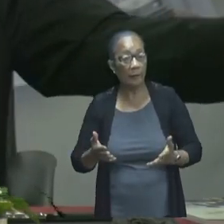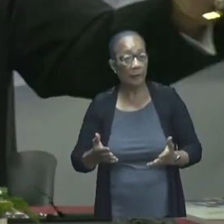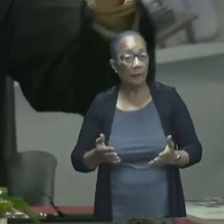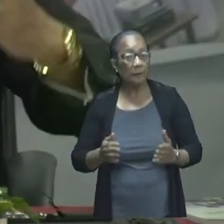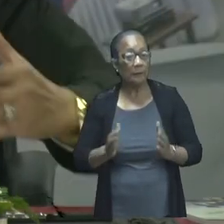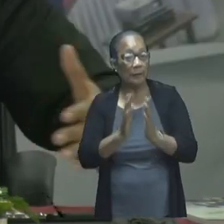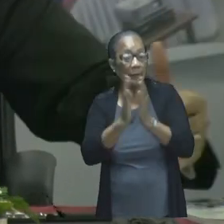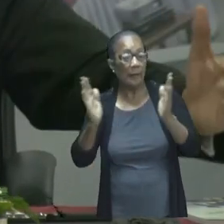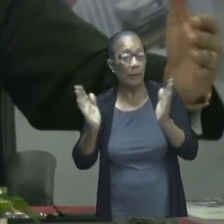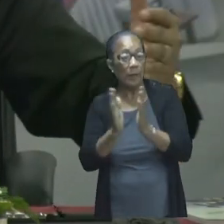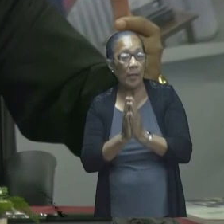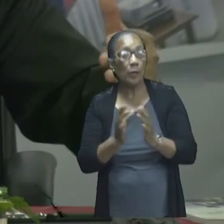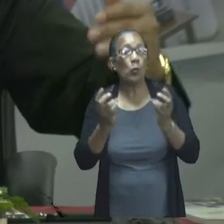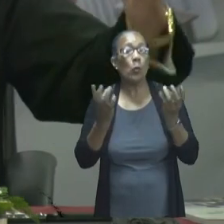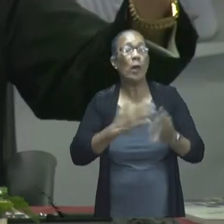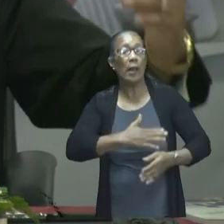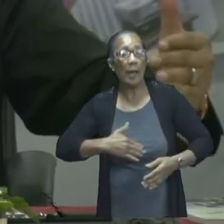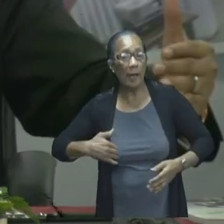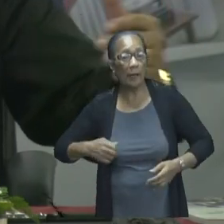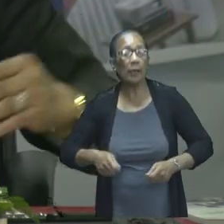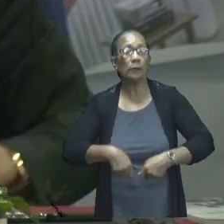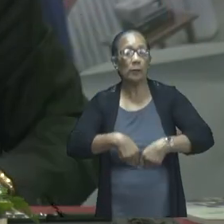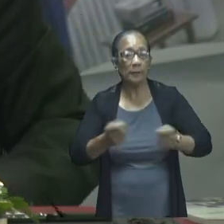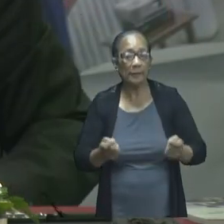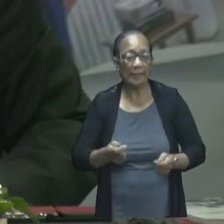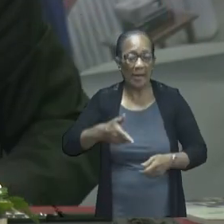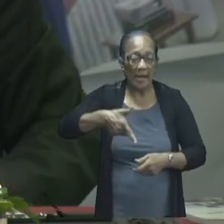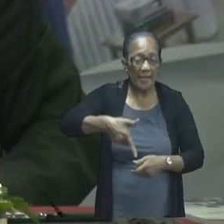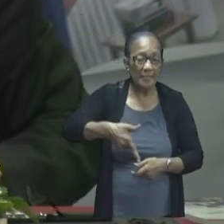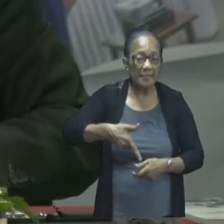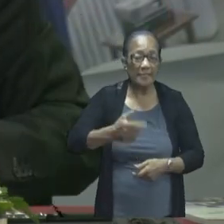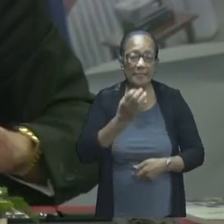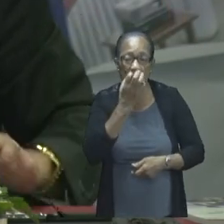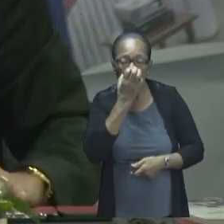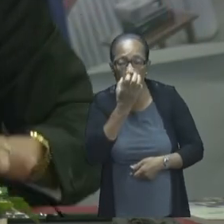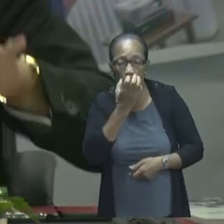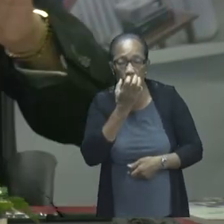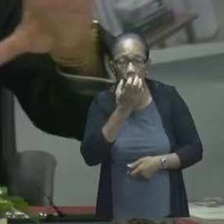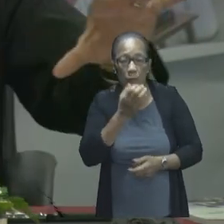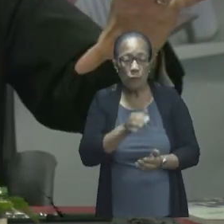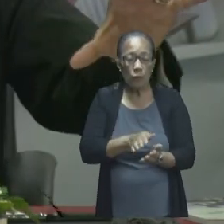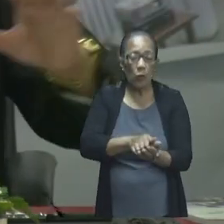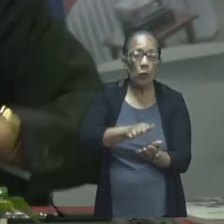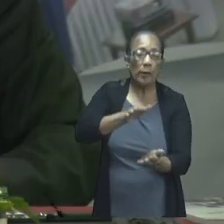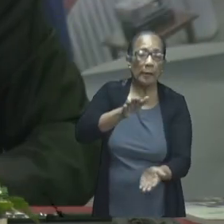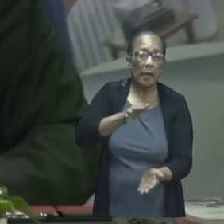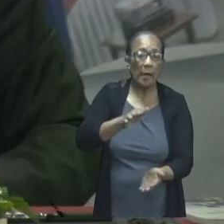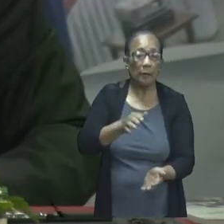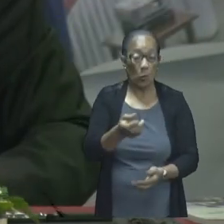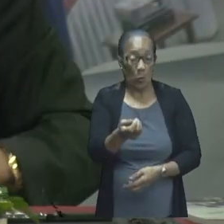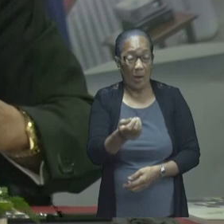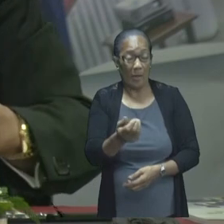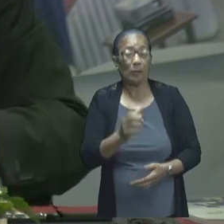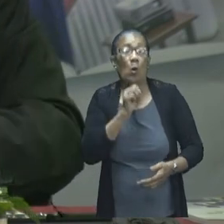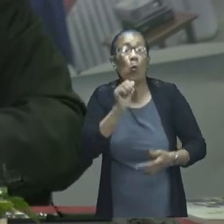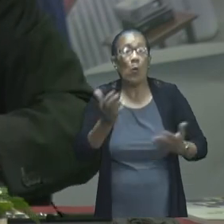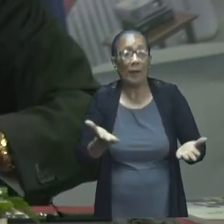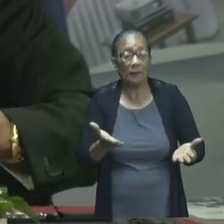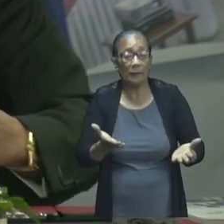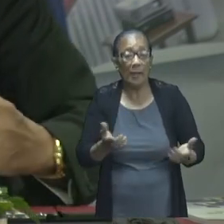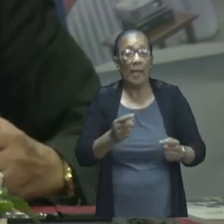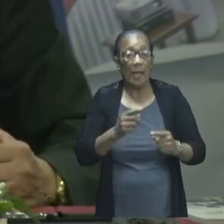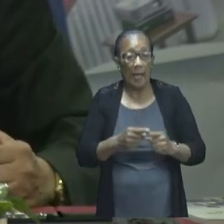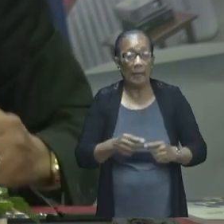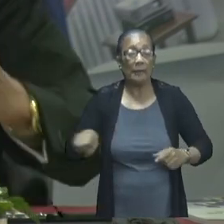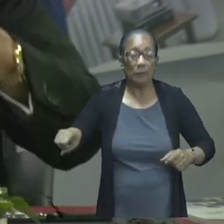hoe lang het kunnen exploiteren gasvoorraden al die dichtbij wat de waarde ervan is en wat de